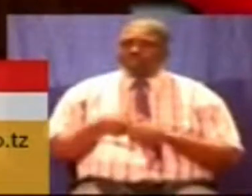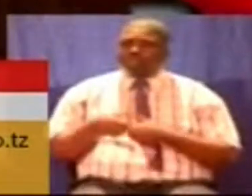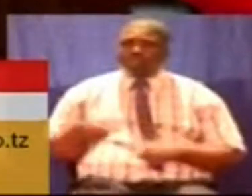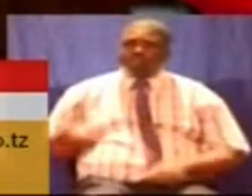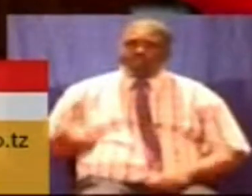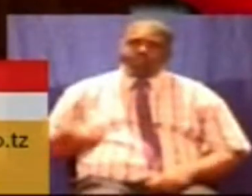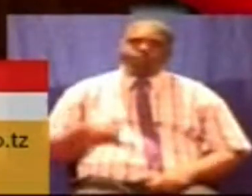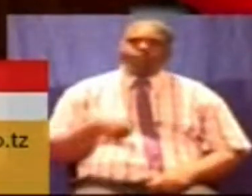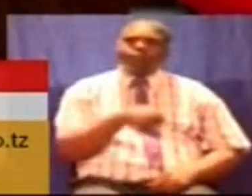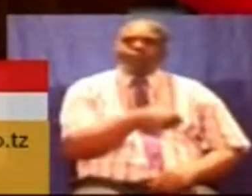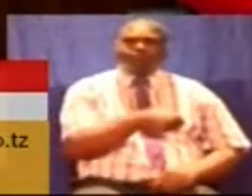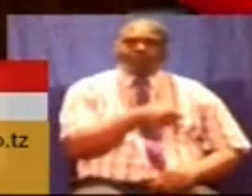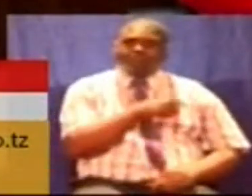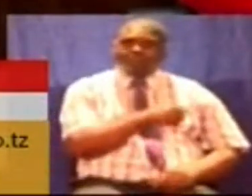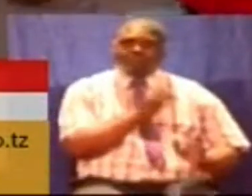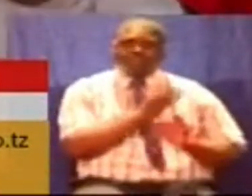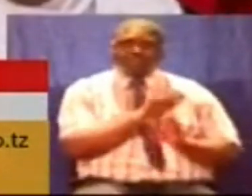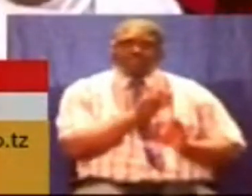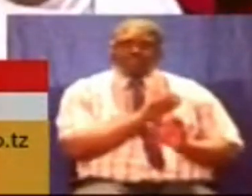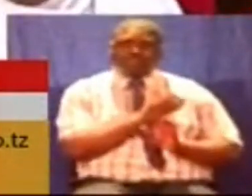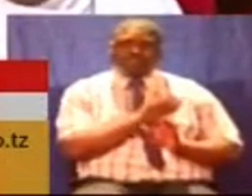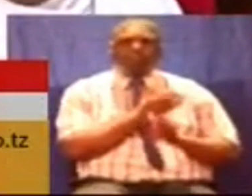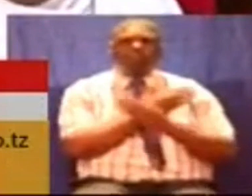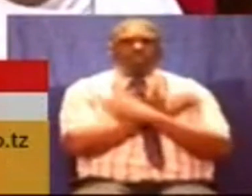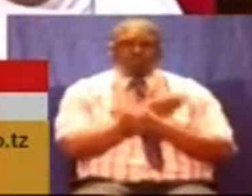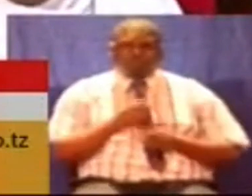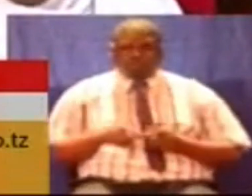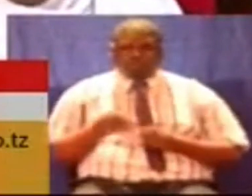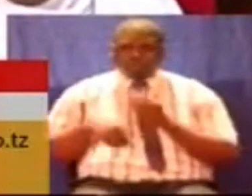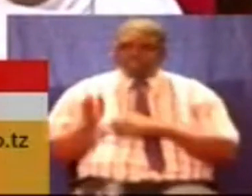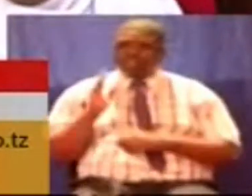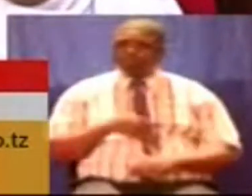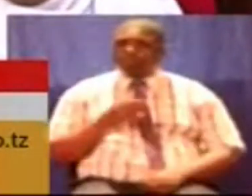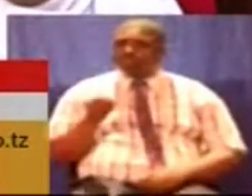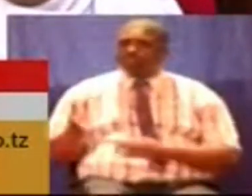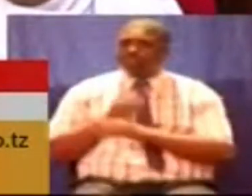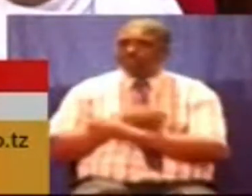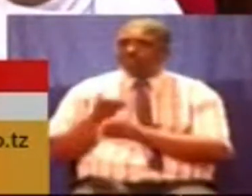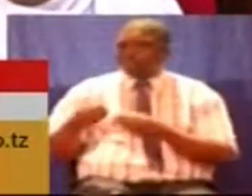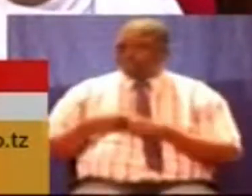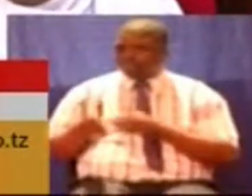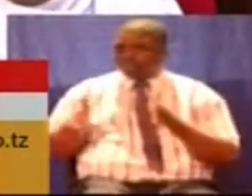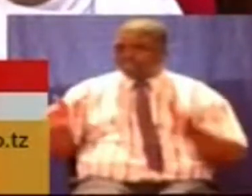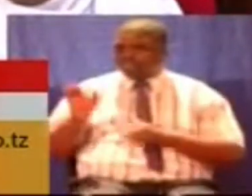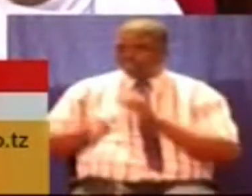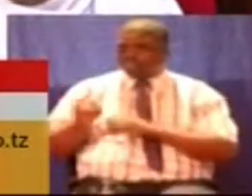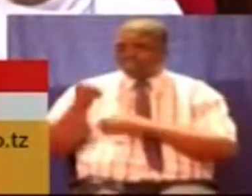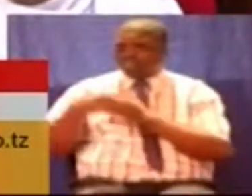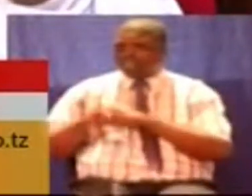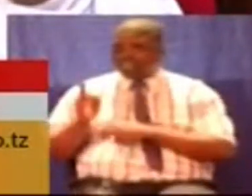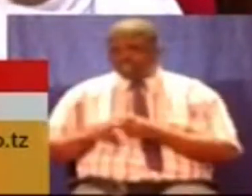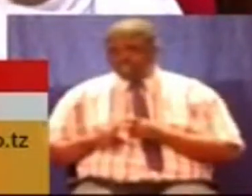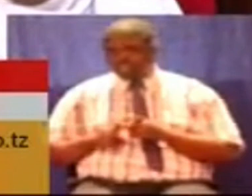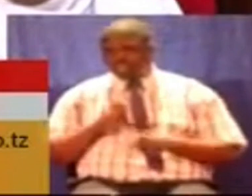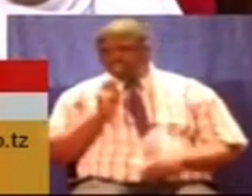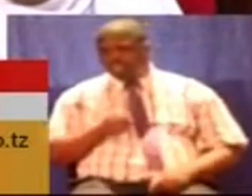langu kutoka nje. Hii yote ni dalili ya upendo. Zaidi ya hapo, siku tatu kabla ulinipa nafasi ya kuchangia humo ndani. Mheshimiwa